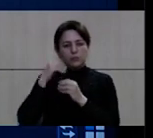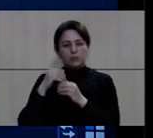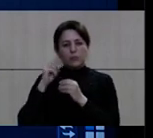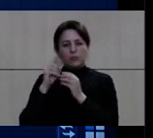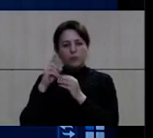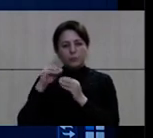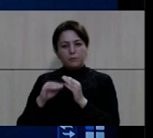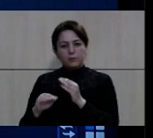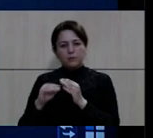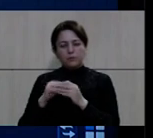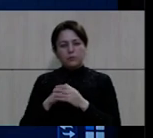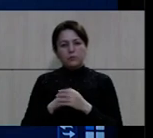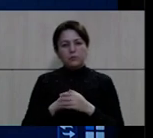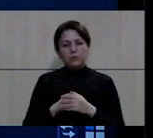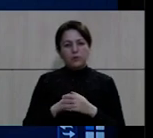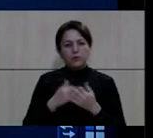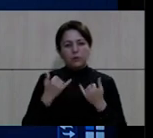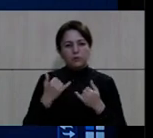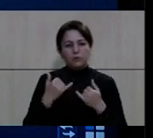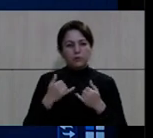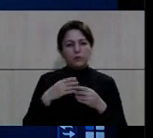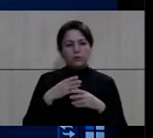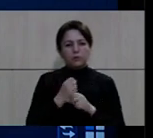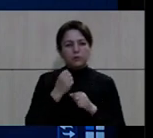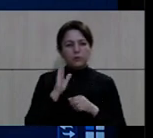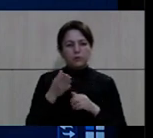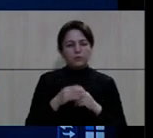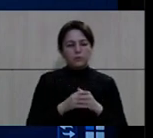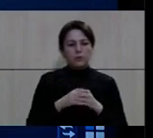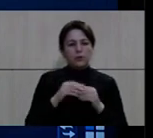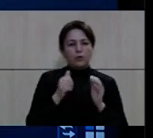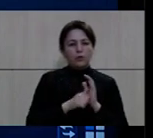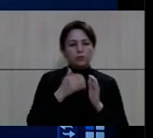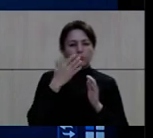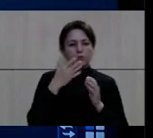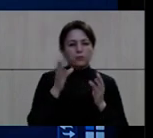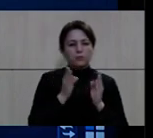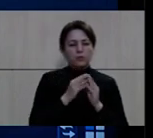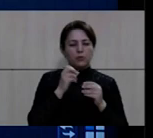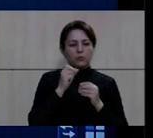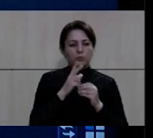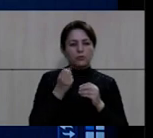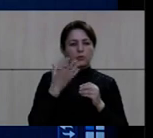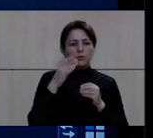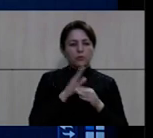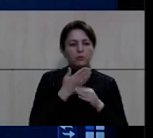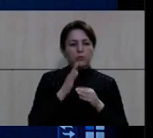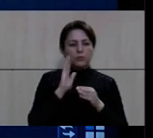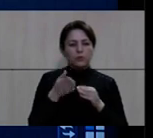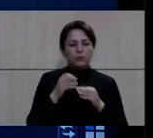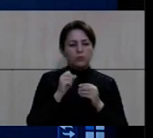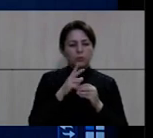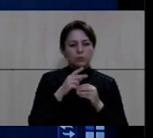11 махрадеге чықады. Ана ендесі қысқартырамыз. 65 білан 13 нетчеге болынады?